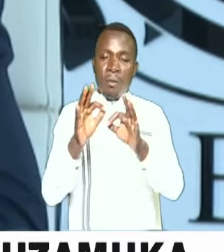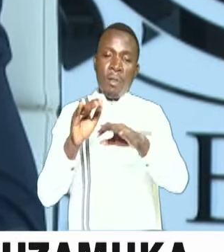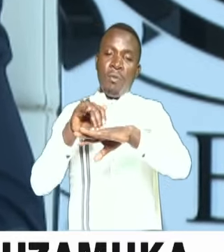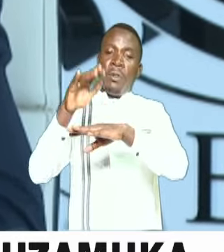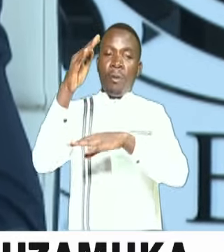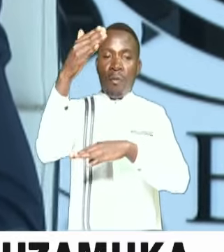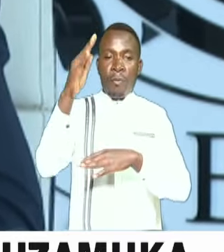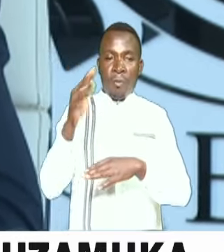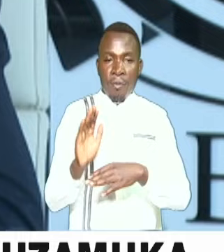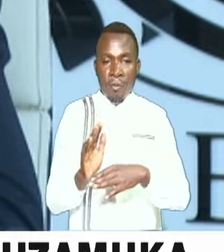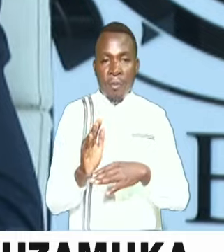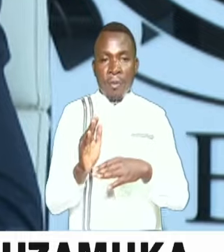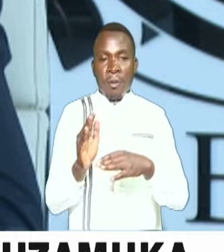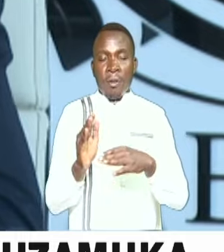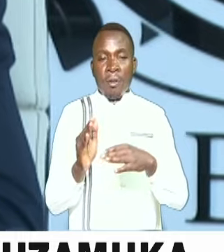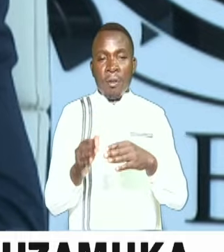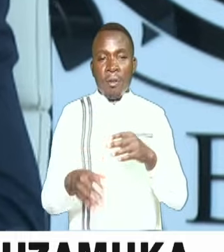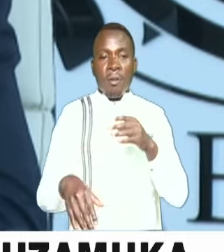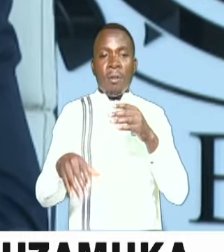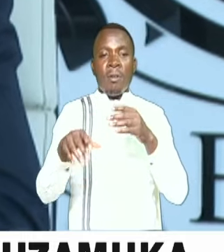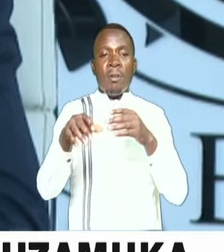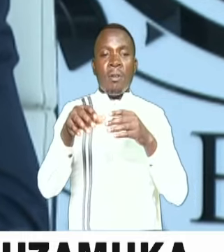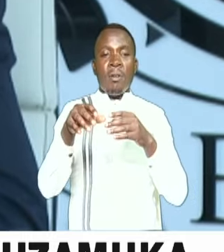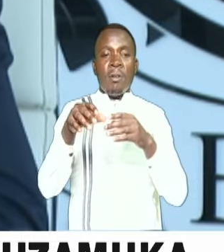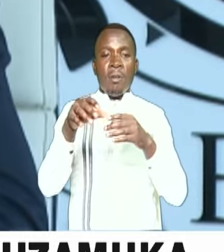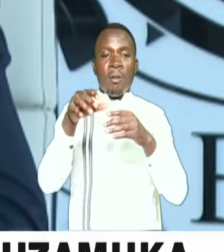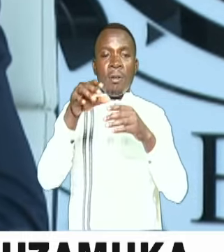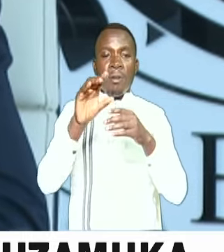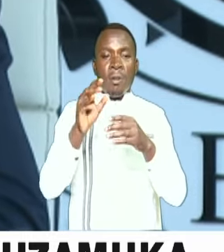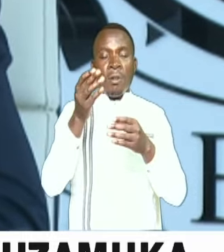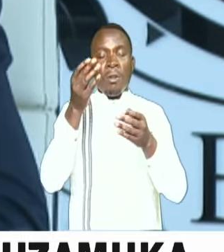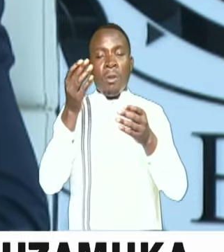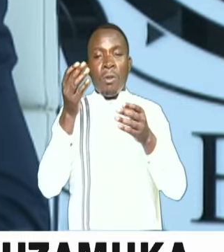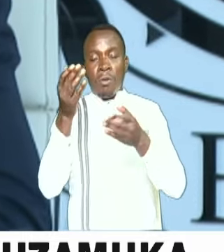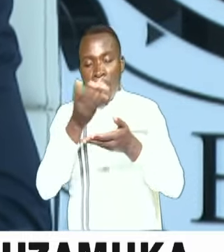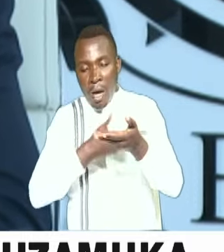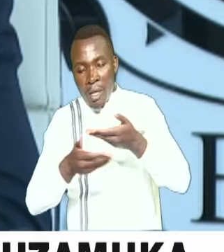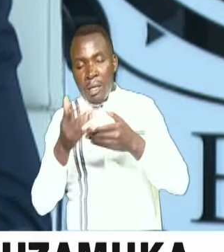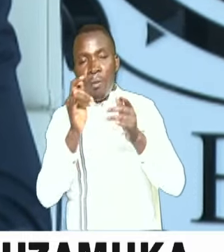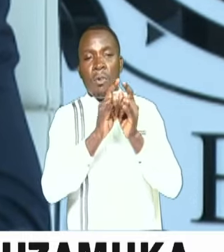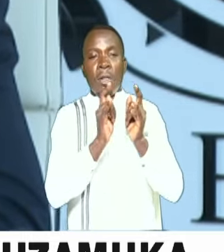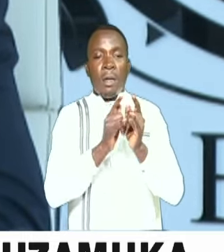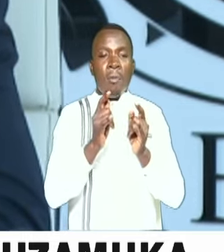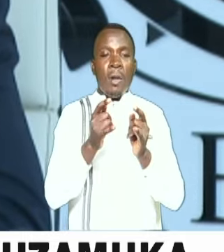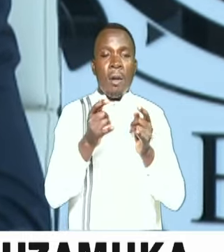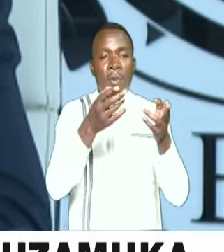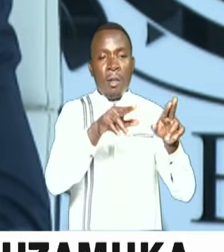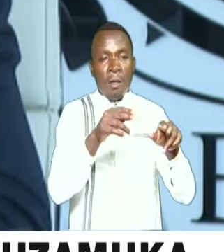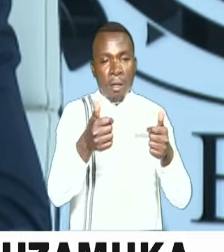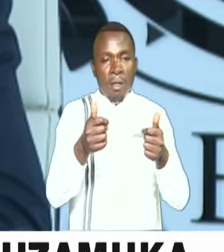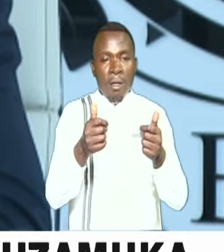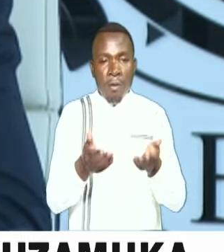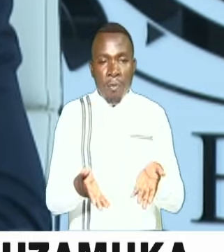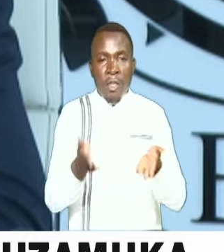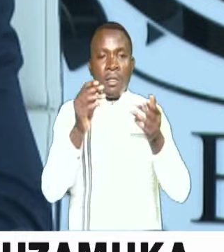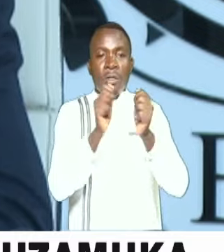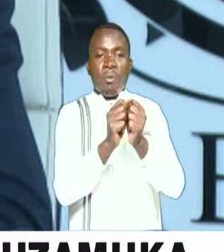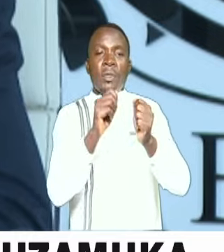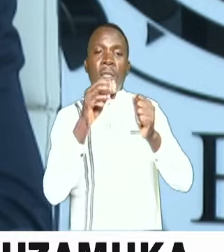mu gihembwe cya 3 twasuzumye muri izi nama byagenze neza, byazamutse